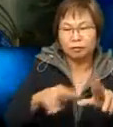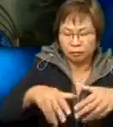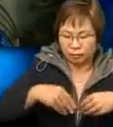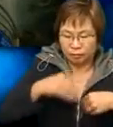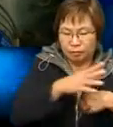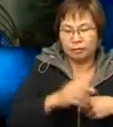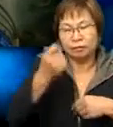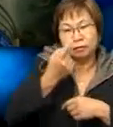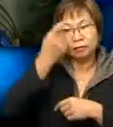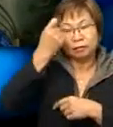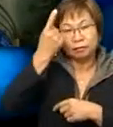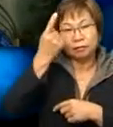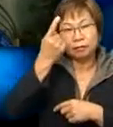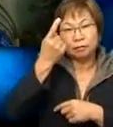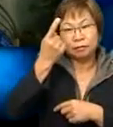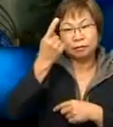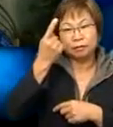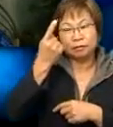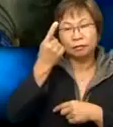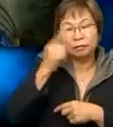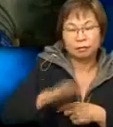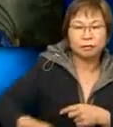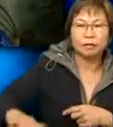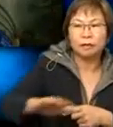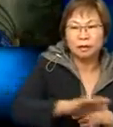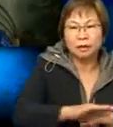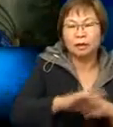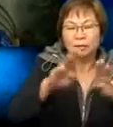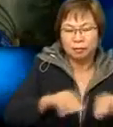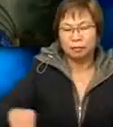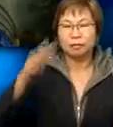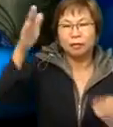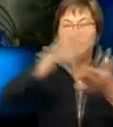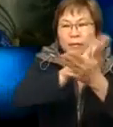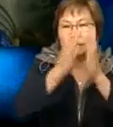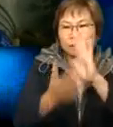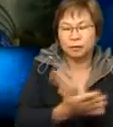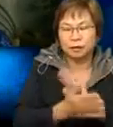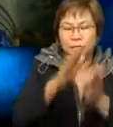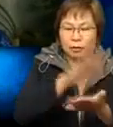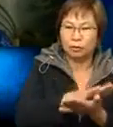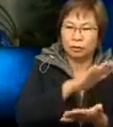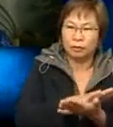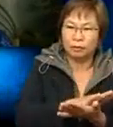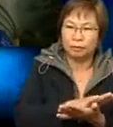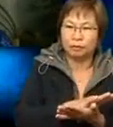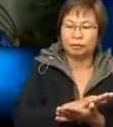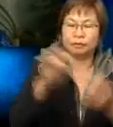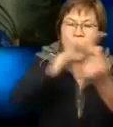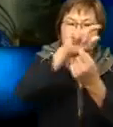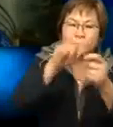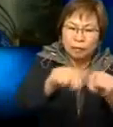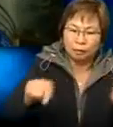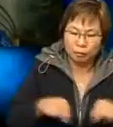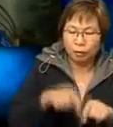menerima dan memahami di kalangan pelajar akan menjadikan sekolah